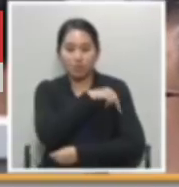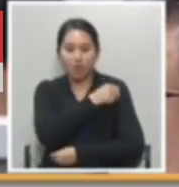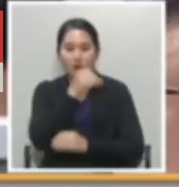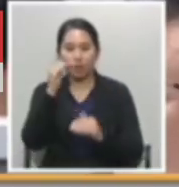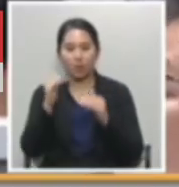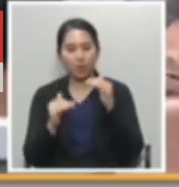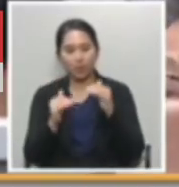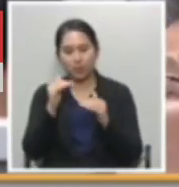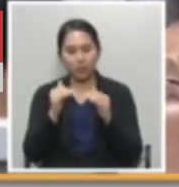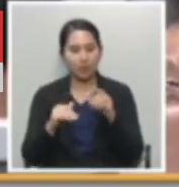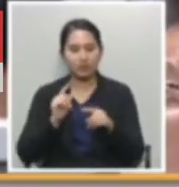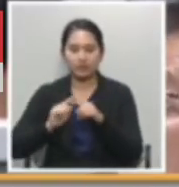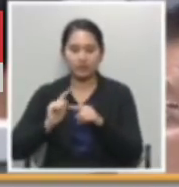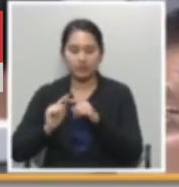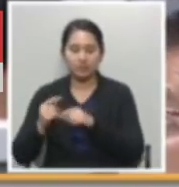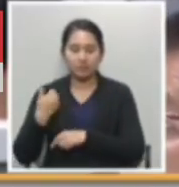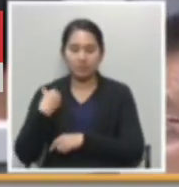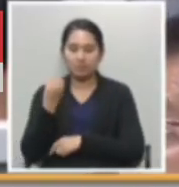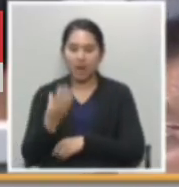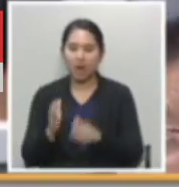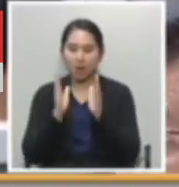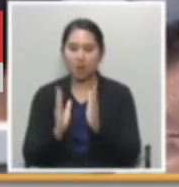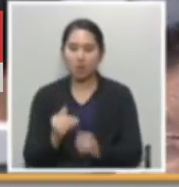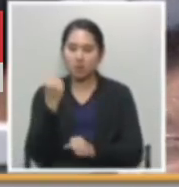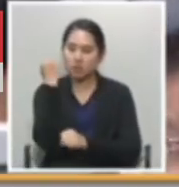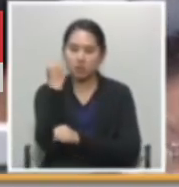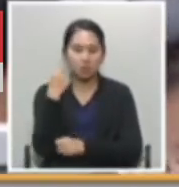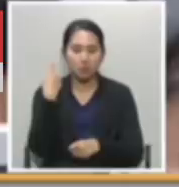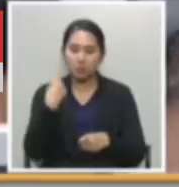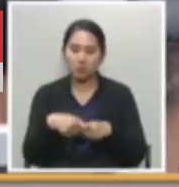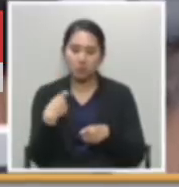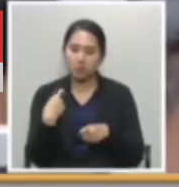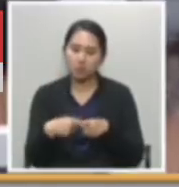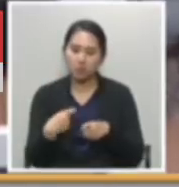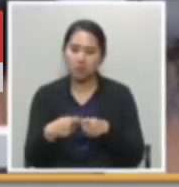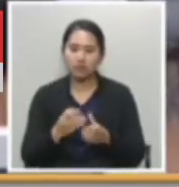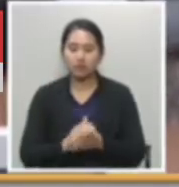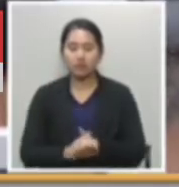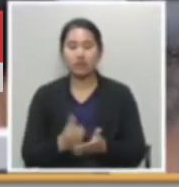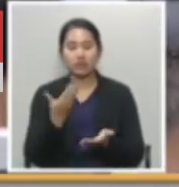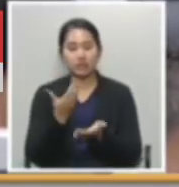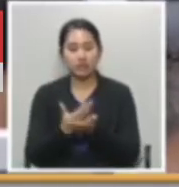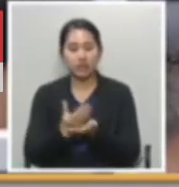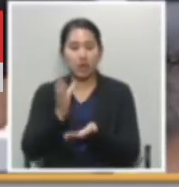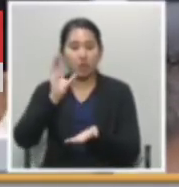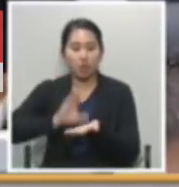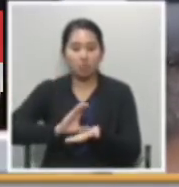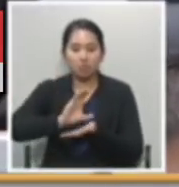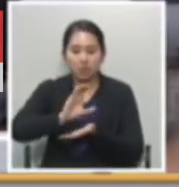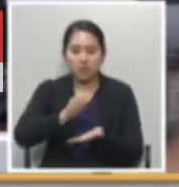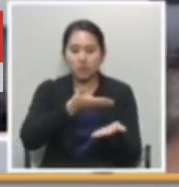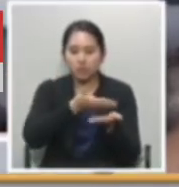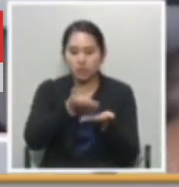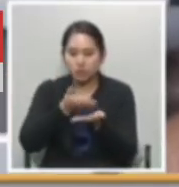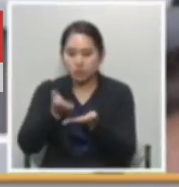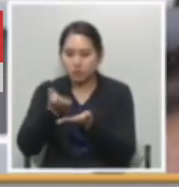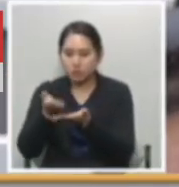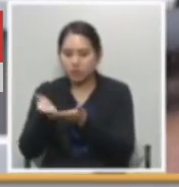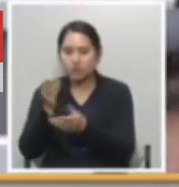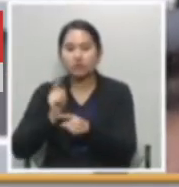ากเหลือเกินคนจนลำบากเหลือเกินท่านใช้งบไปซื้ออาวุธซื้ออะไรได้เยอะแยะไป